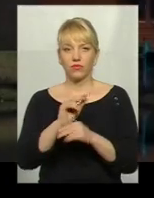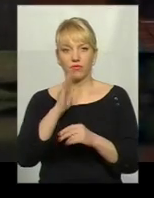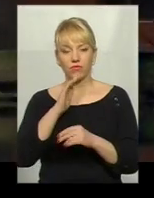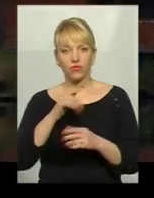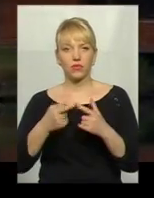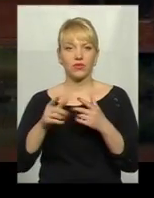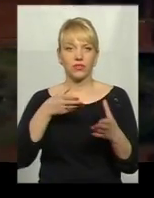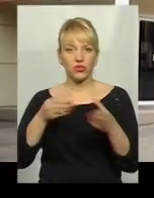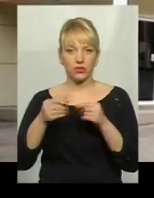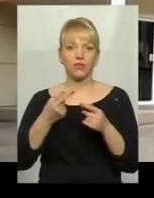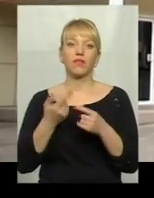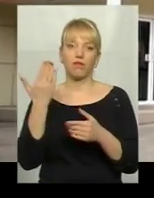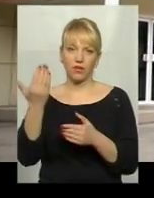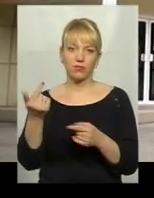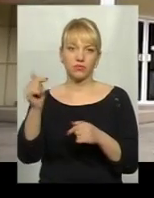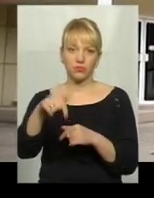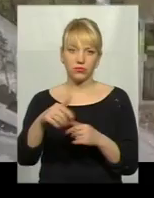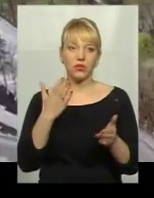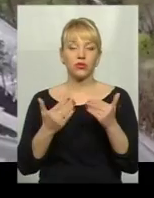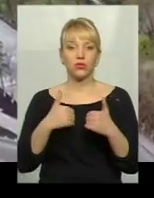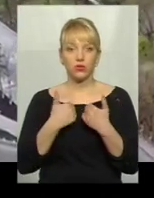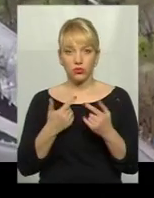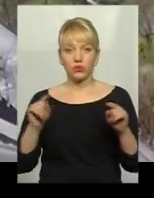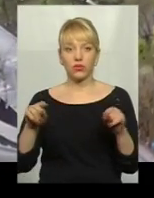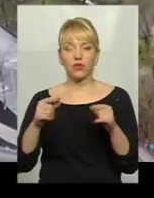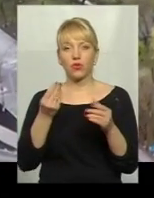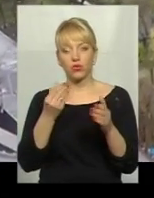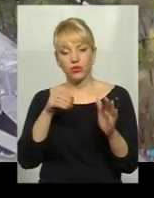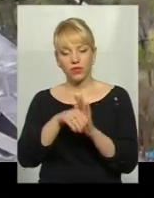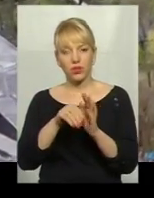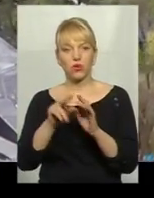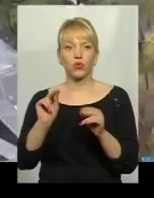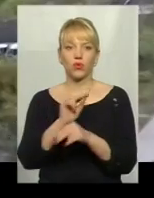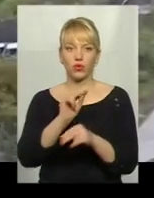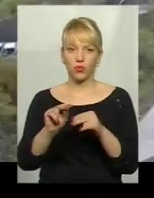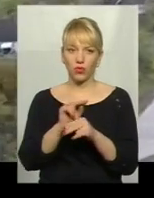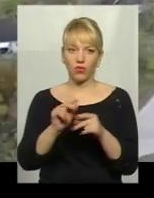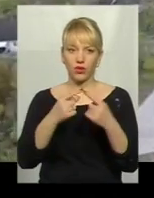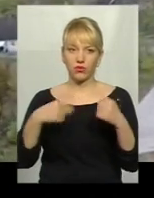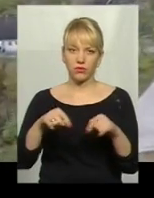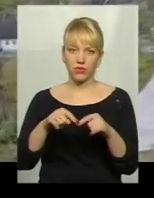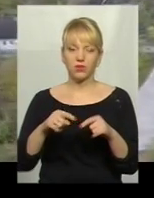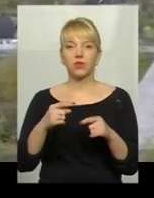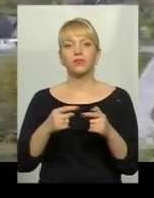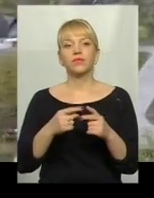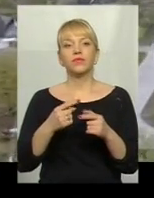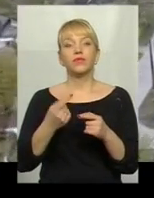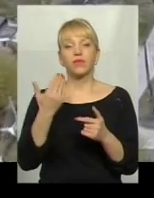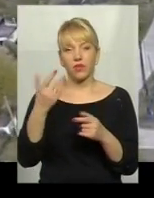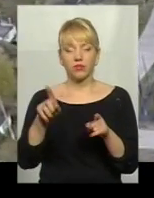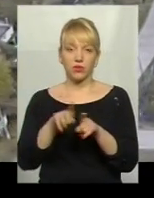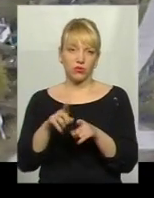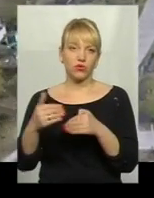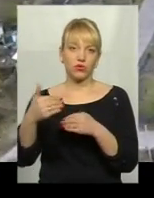глина, вам сюди. Якщо ви хочете вкласти кошти у створення об'єктів лікувально-оздоровчої сфери чи органічного землеробства, вам